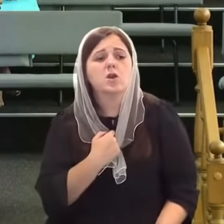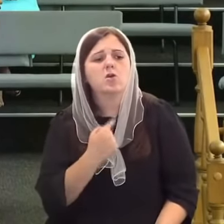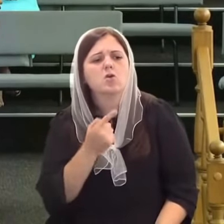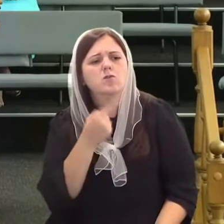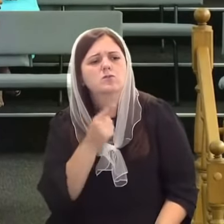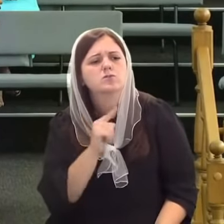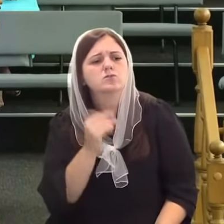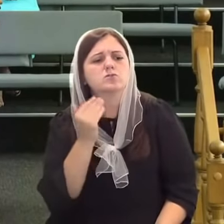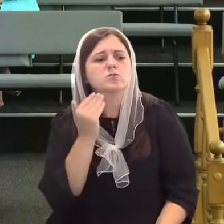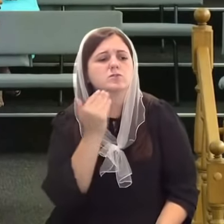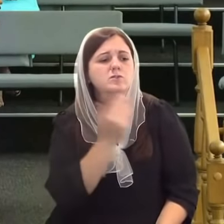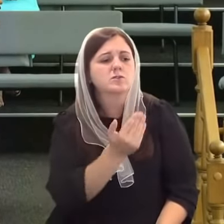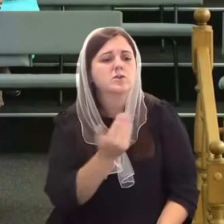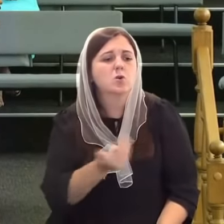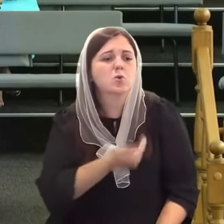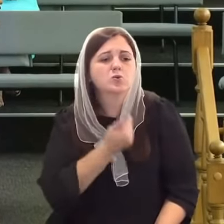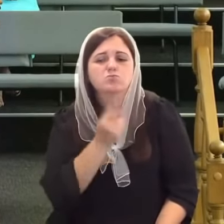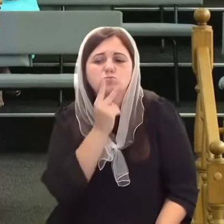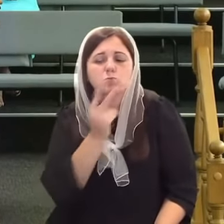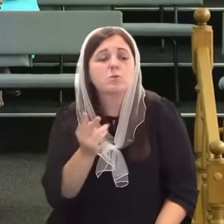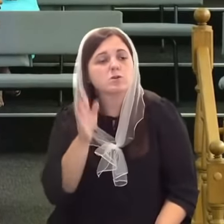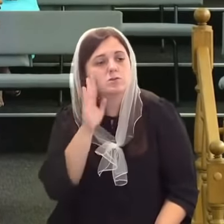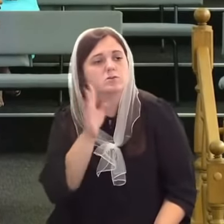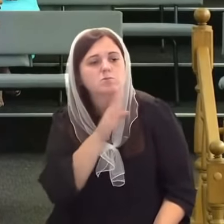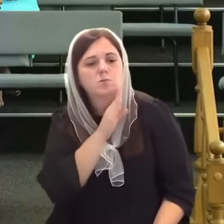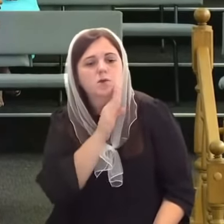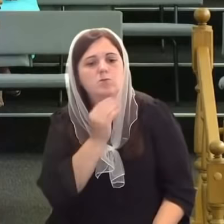что он хочет с вами увидеться».